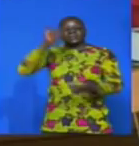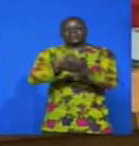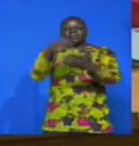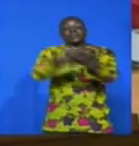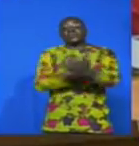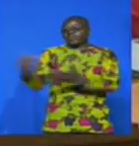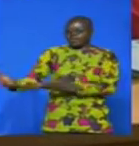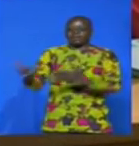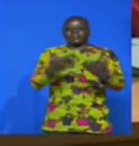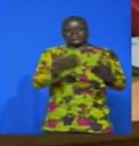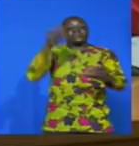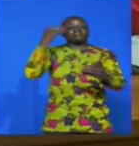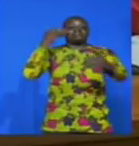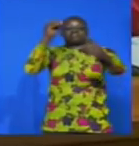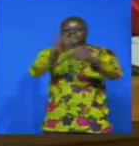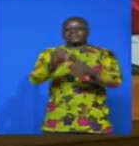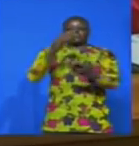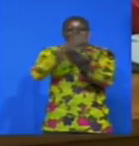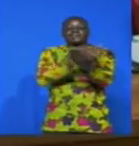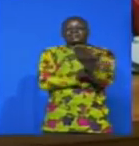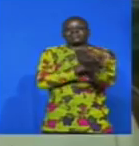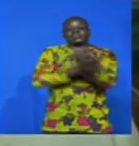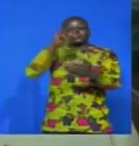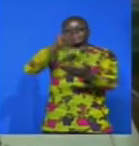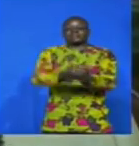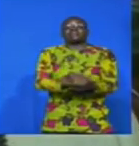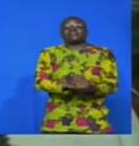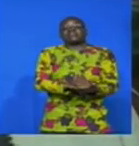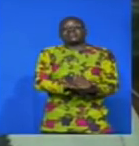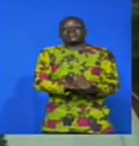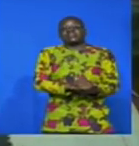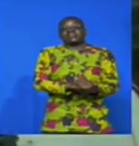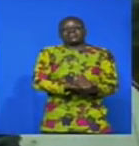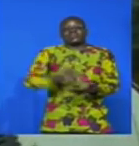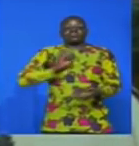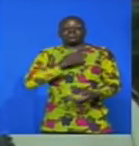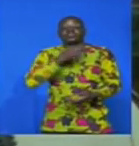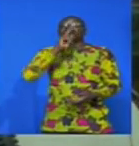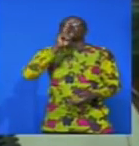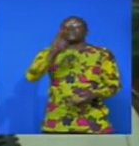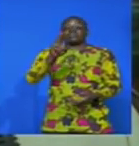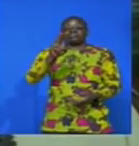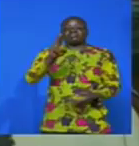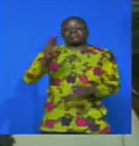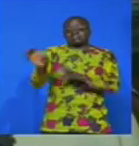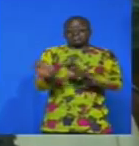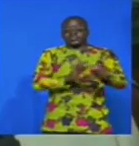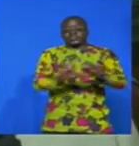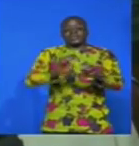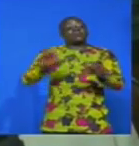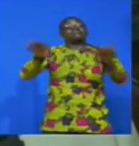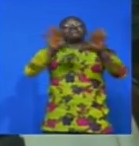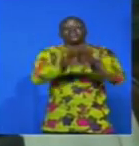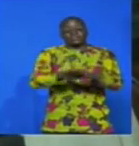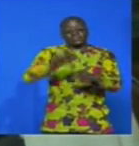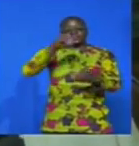apporter dans l'objectif d'améliorer le concept. Nous sommes en train de faire la boucle du mécanisme